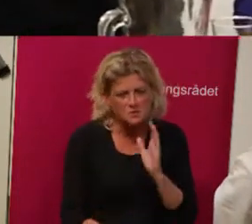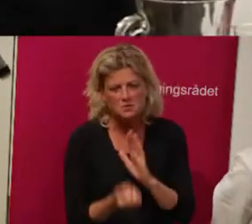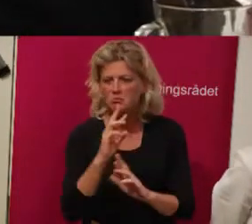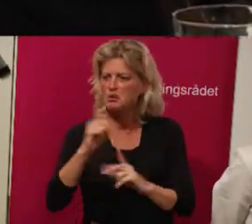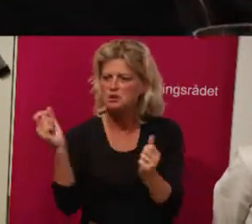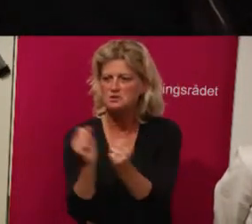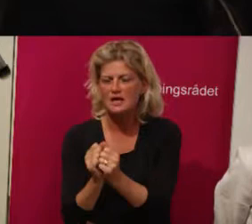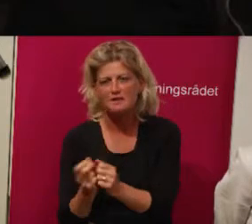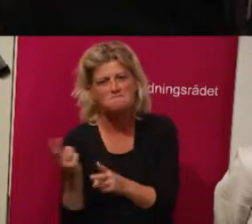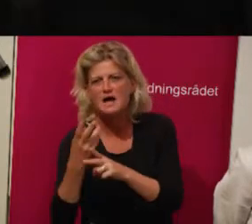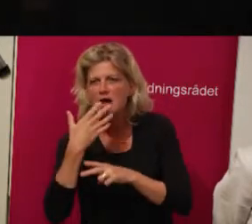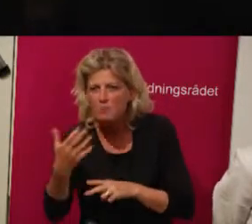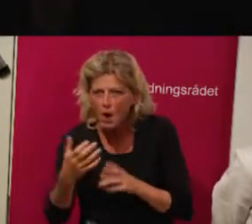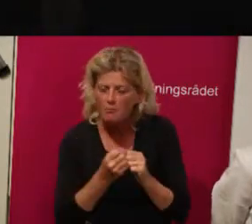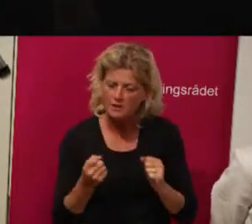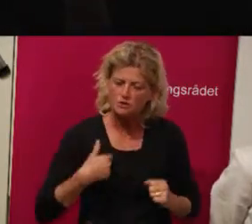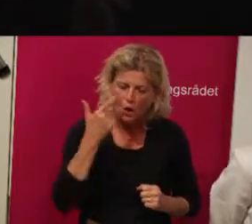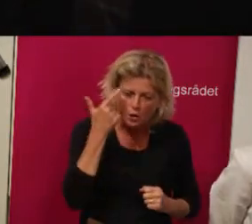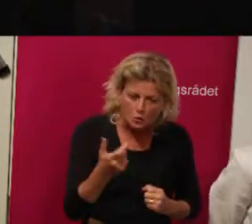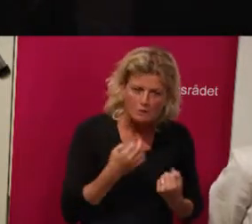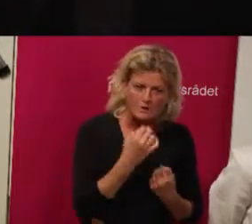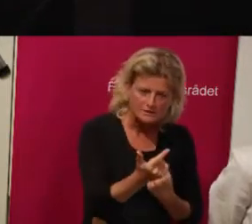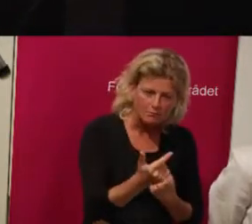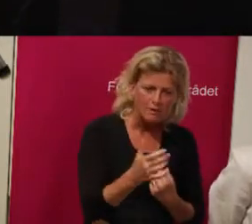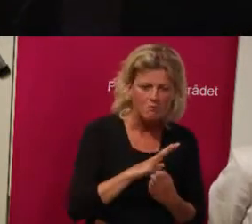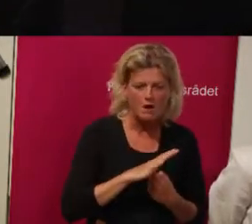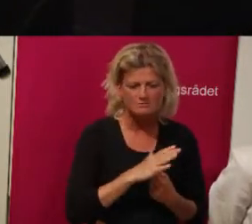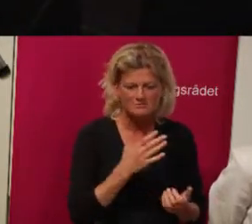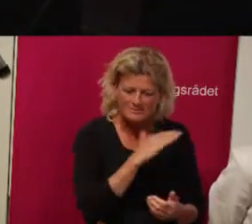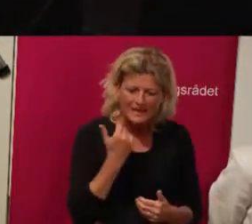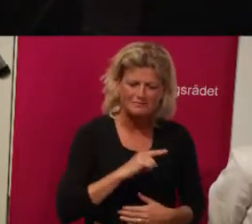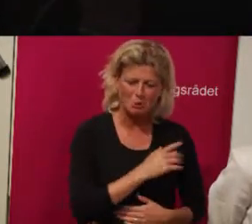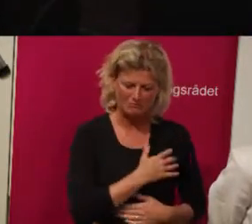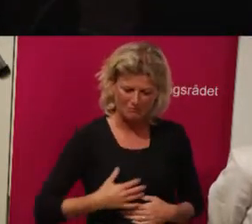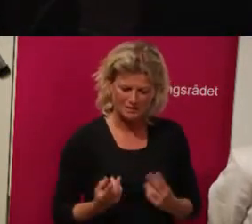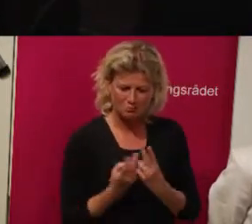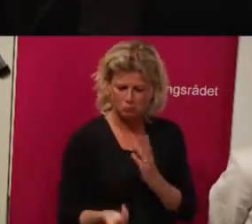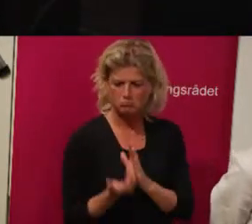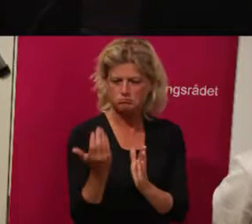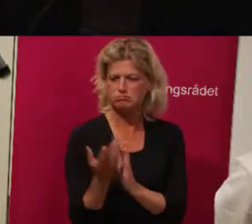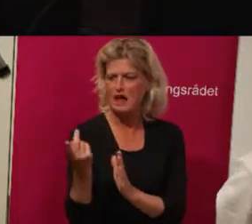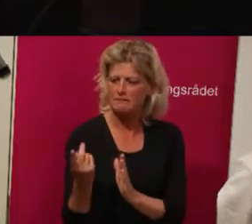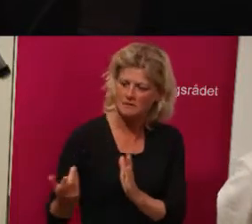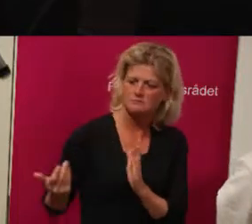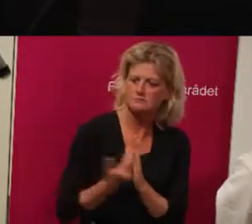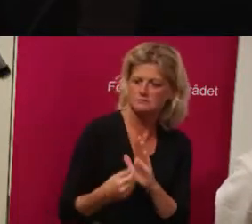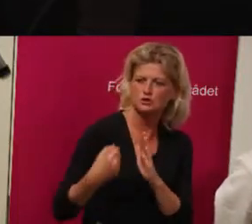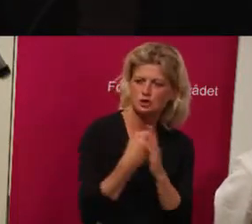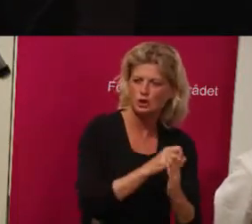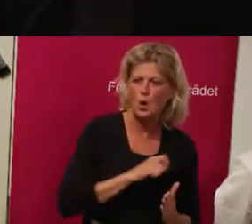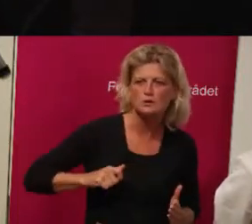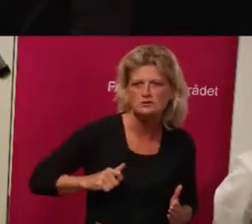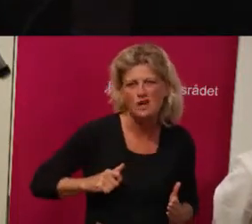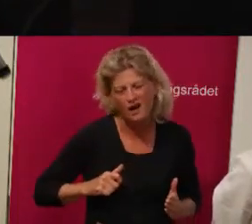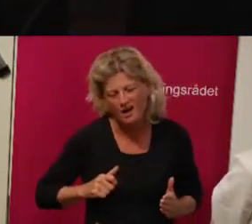bättre. Men jag är lite rädd för att verksamheter som tror att bara vi blir tillräckligt fattiga så kommer det väldigt många andra och hjälper oss. Och jag håller